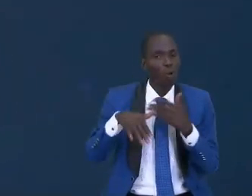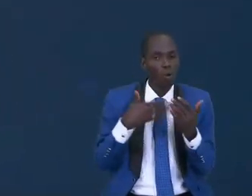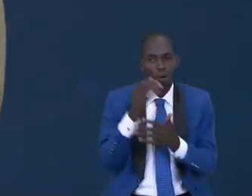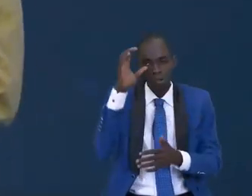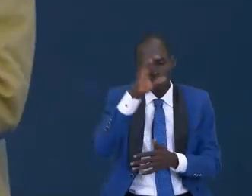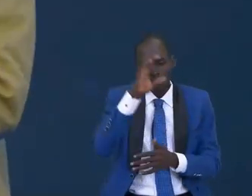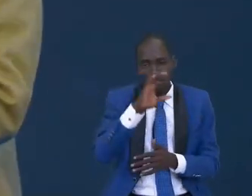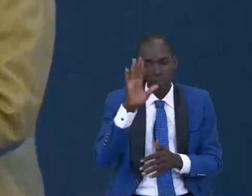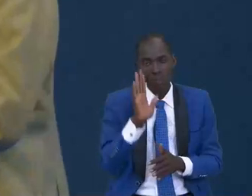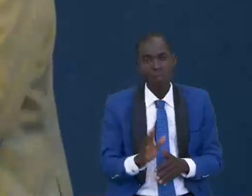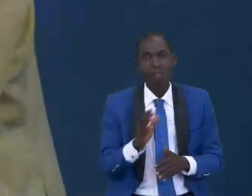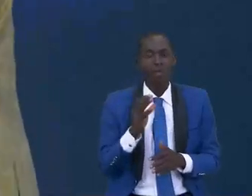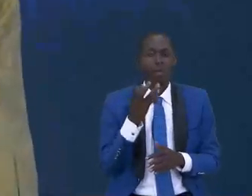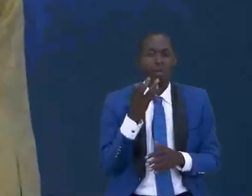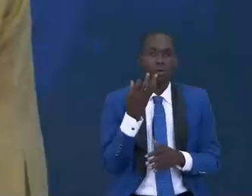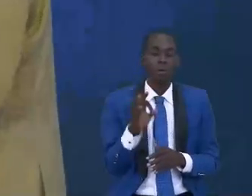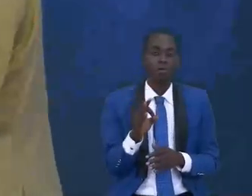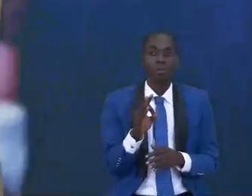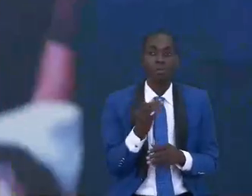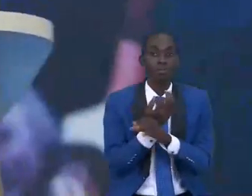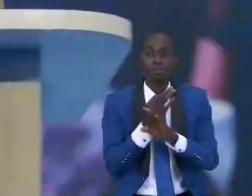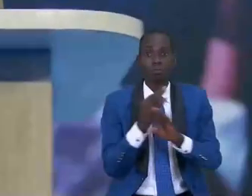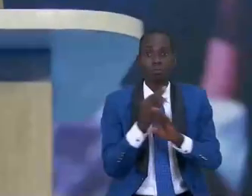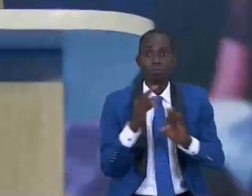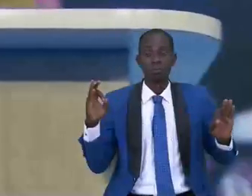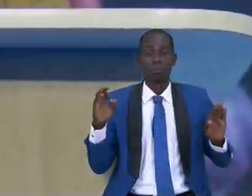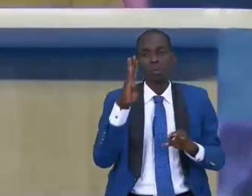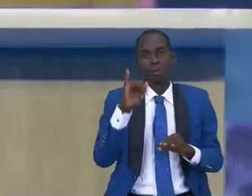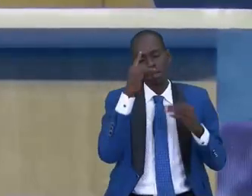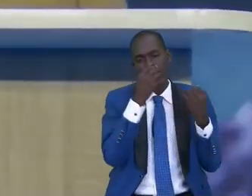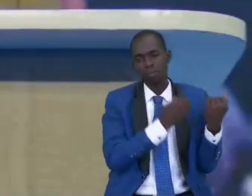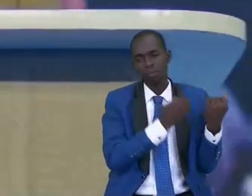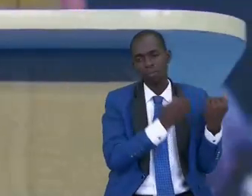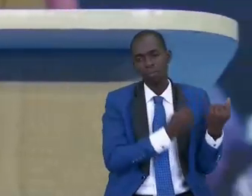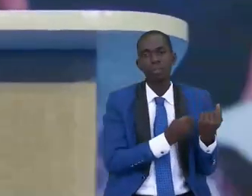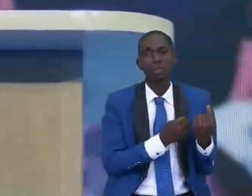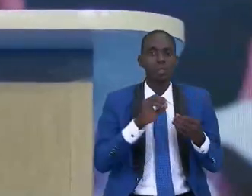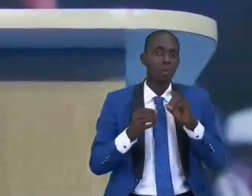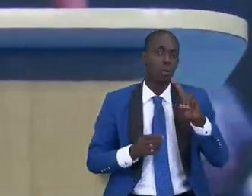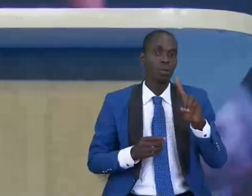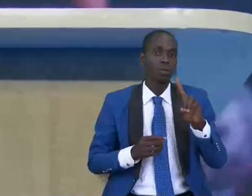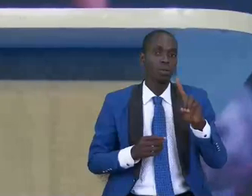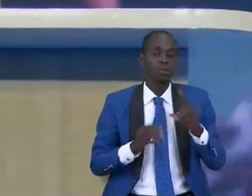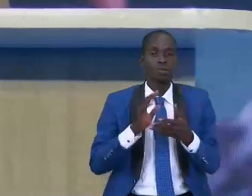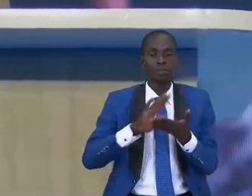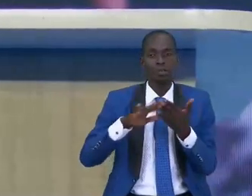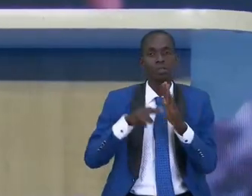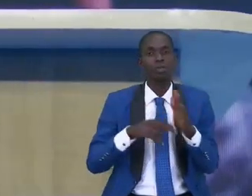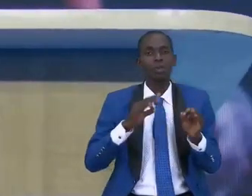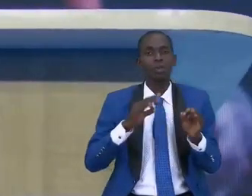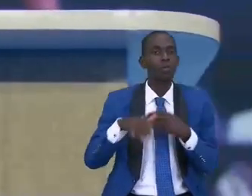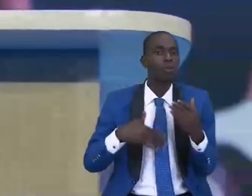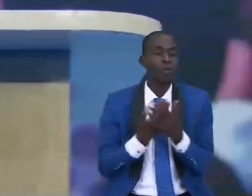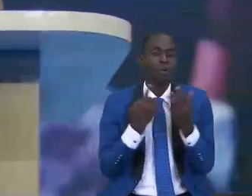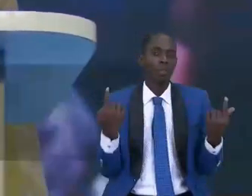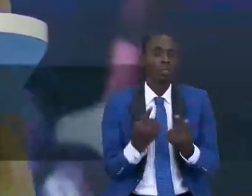qui cherchent le soulagement par la foi. Voilà le premier point. Le premier point, c'est le pardon de